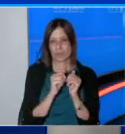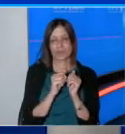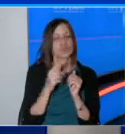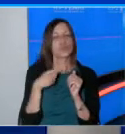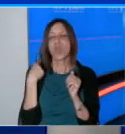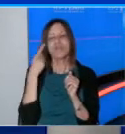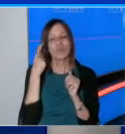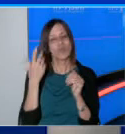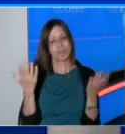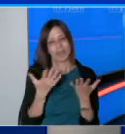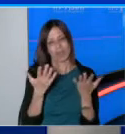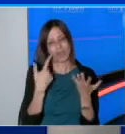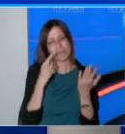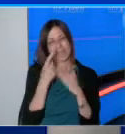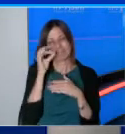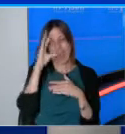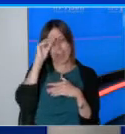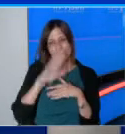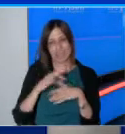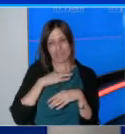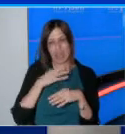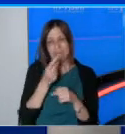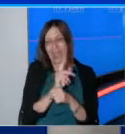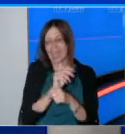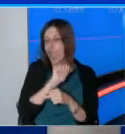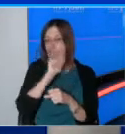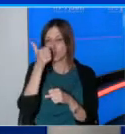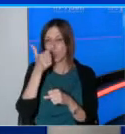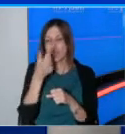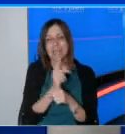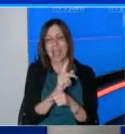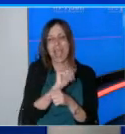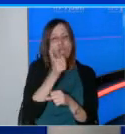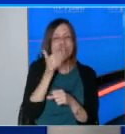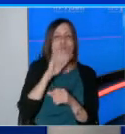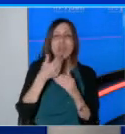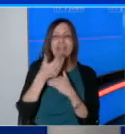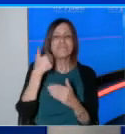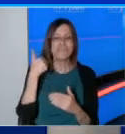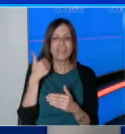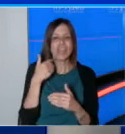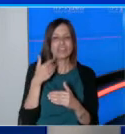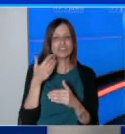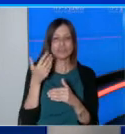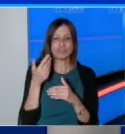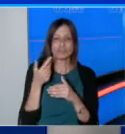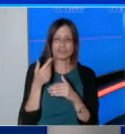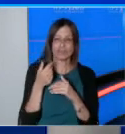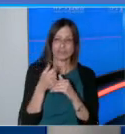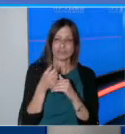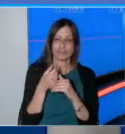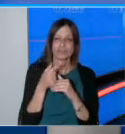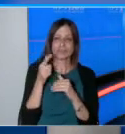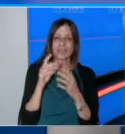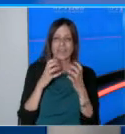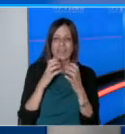כולם ידעו מה קורה, ובמקרה של הבן שלי מהרגע הראשון, אפילו לפני שהם יעלו את הבן שלי לאמבולנס,